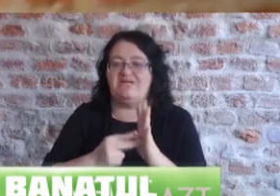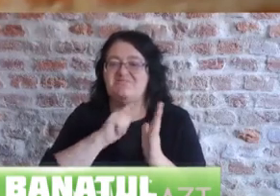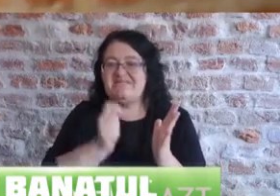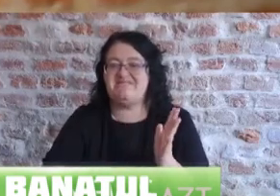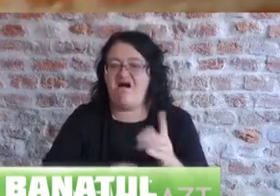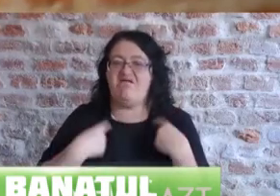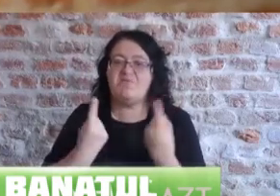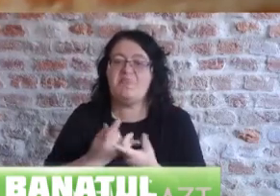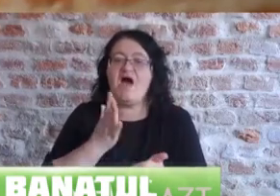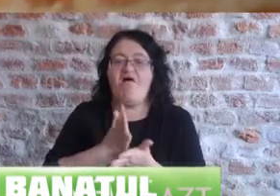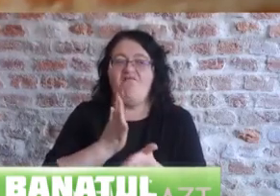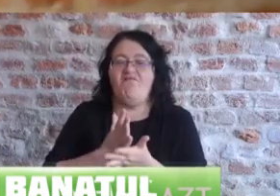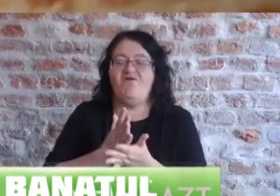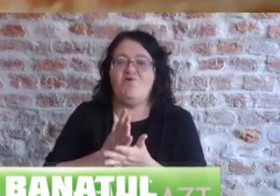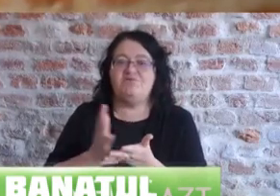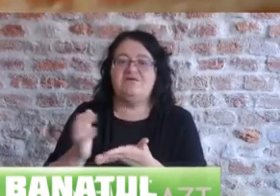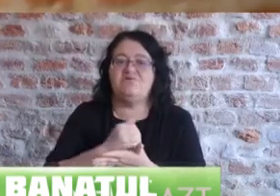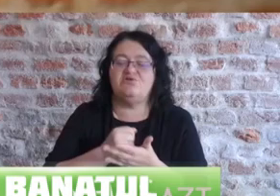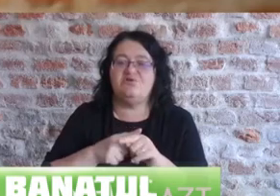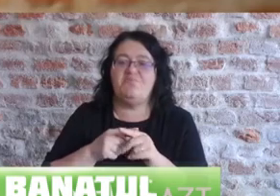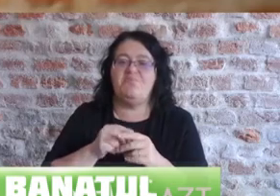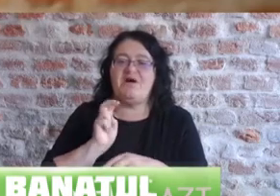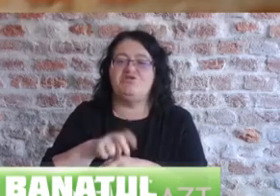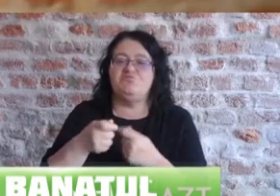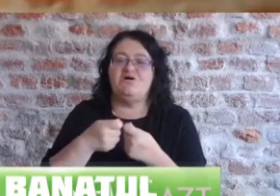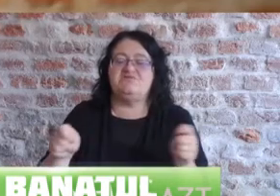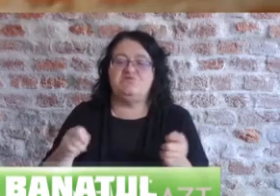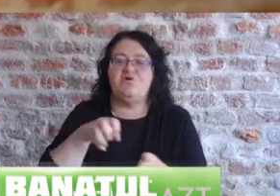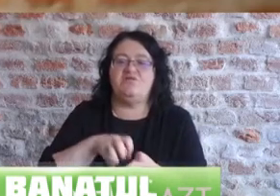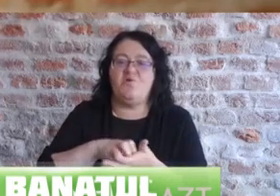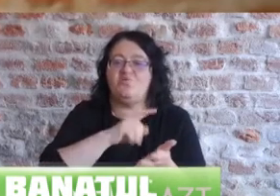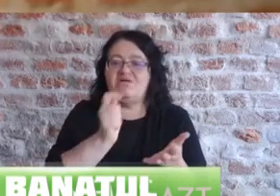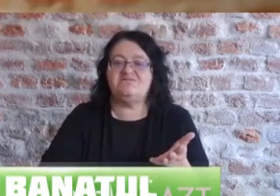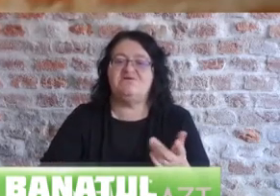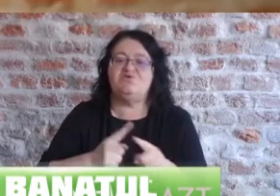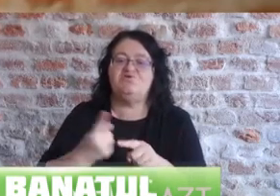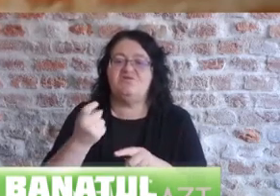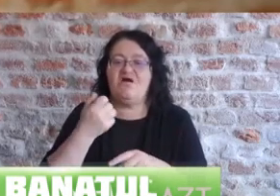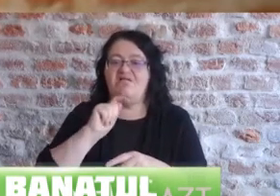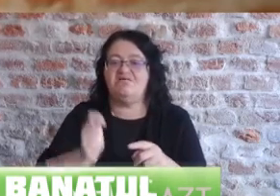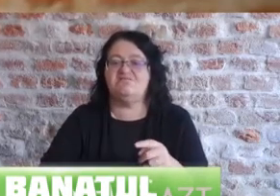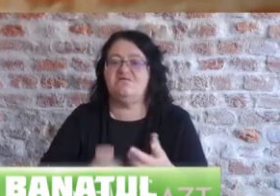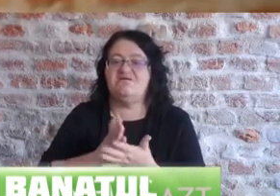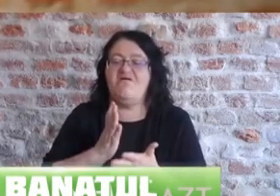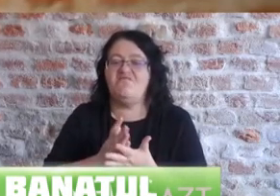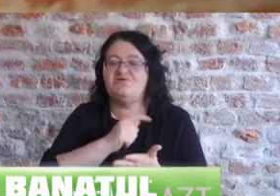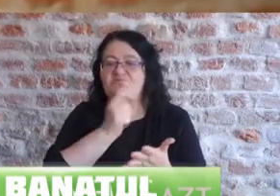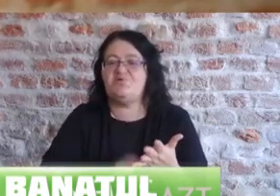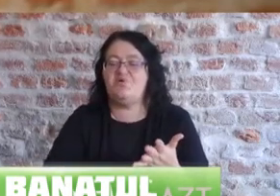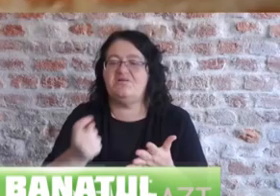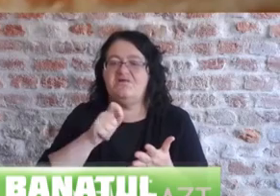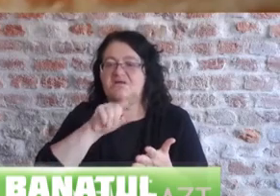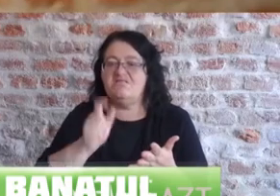țară. A adunat participanți din toate regiunile țării, dar și din alte țări. Am avut proiecte